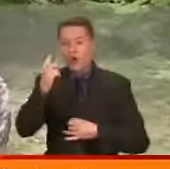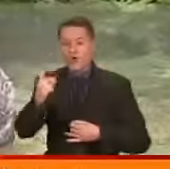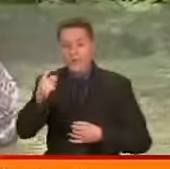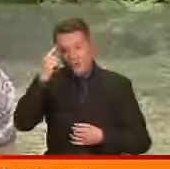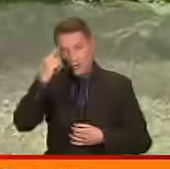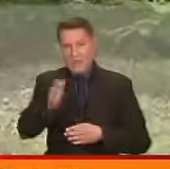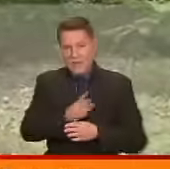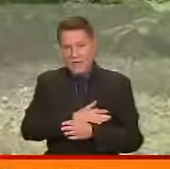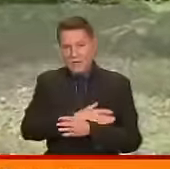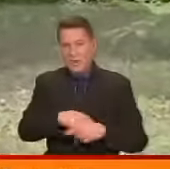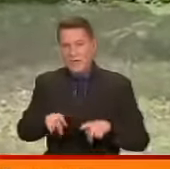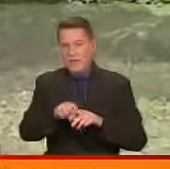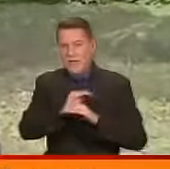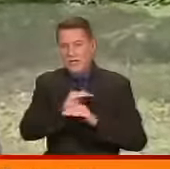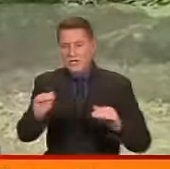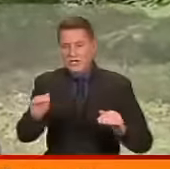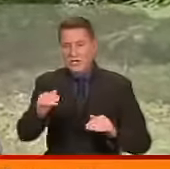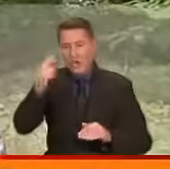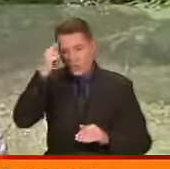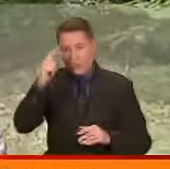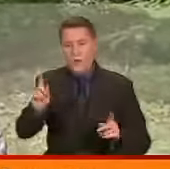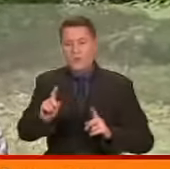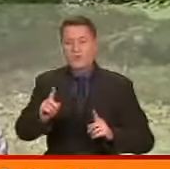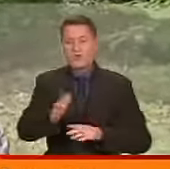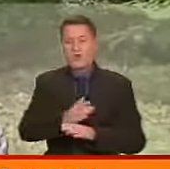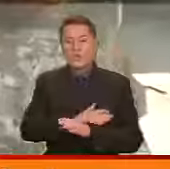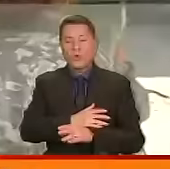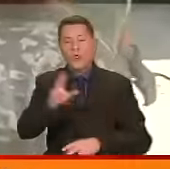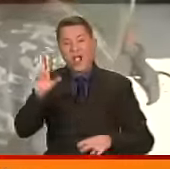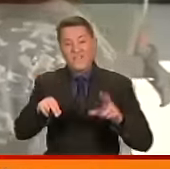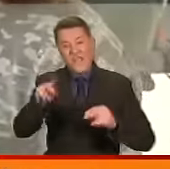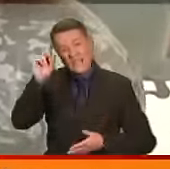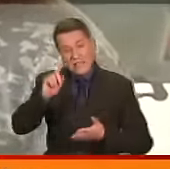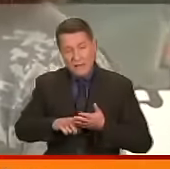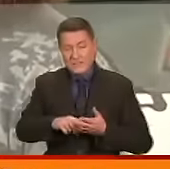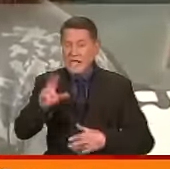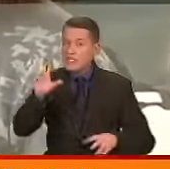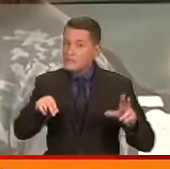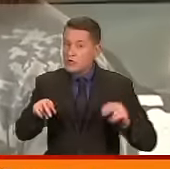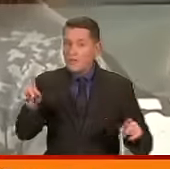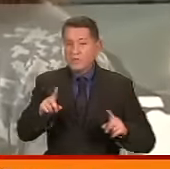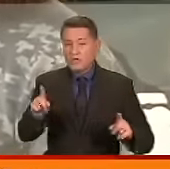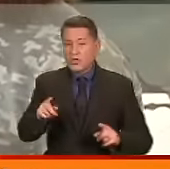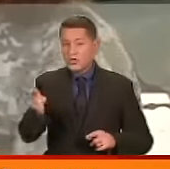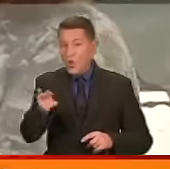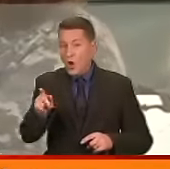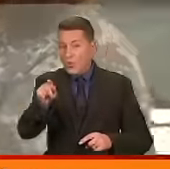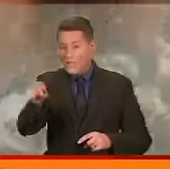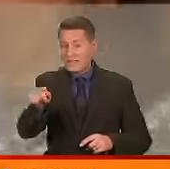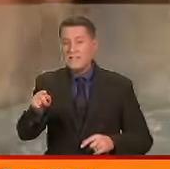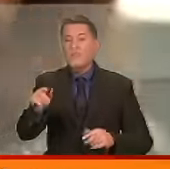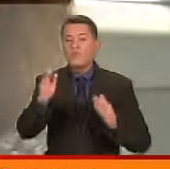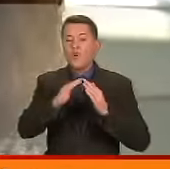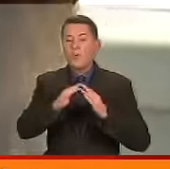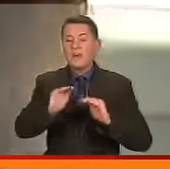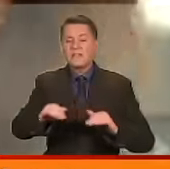така тишина? Спрашуємо, думаємо, що надовго. Надіємося. Сподіваються на те, що і Олексій з Наталею. В них вдома діти. І